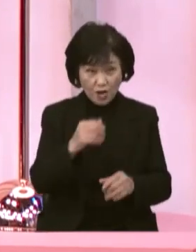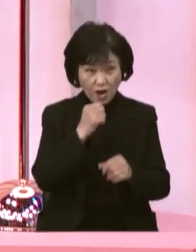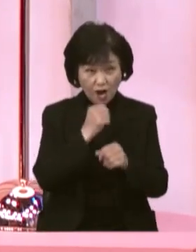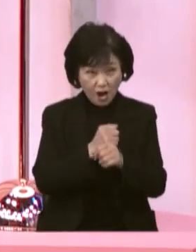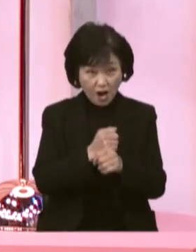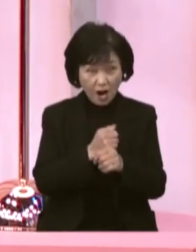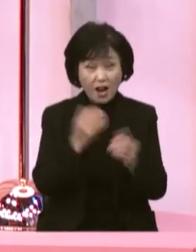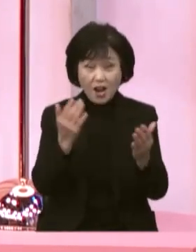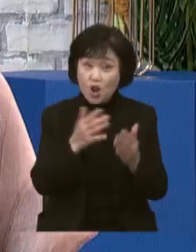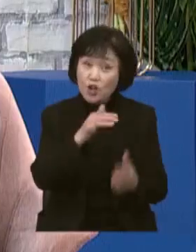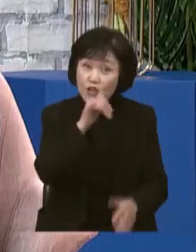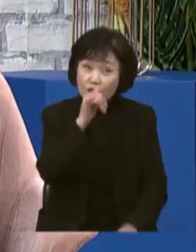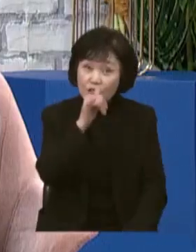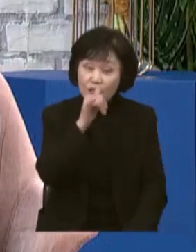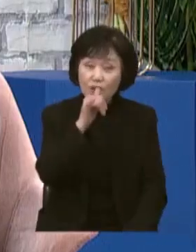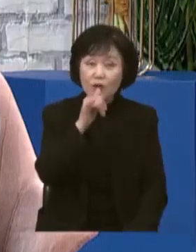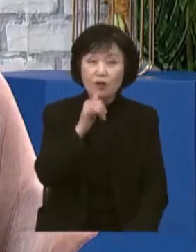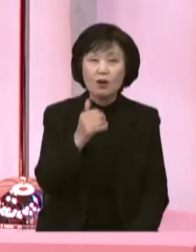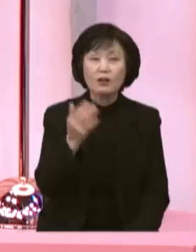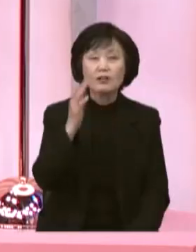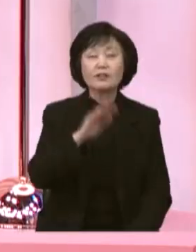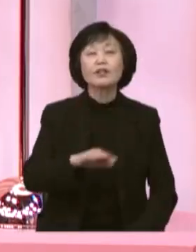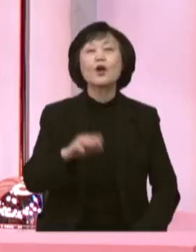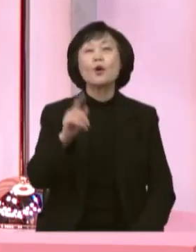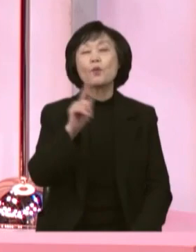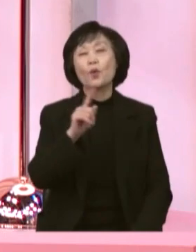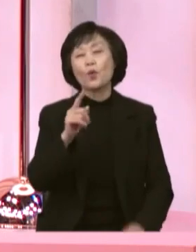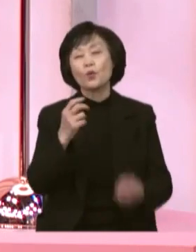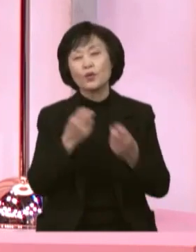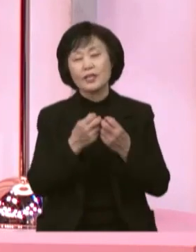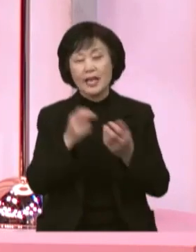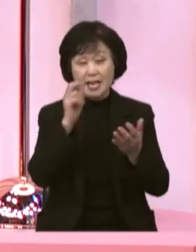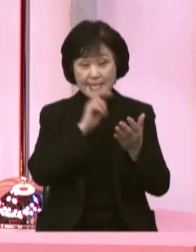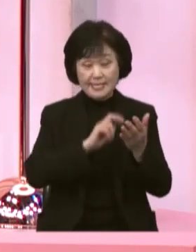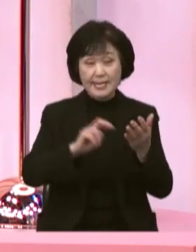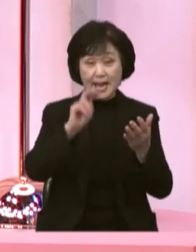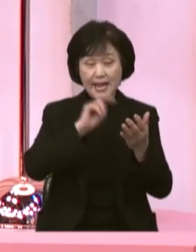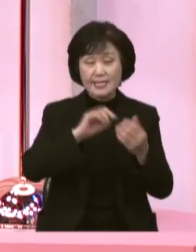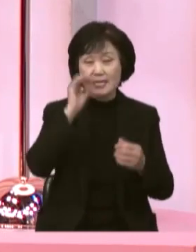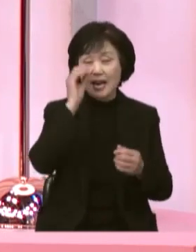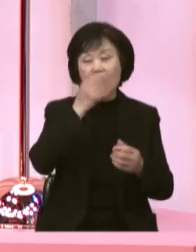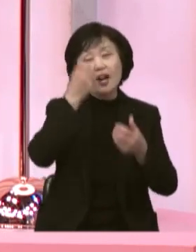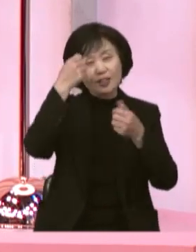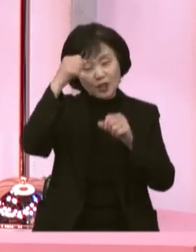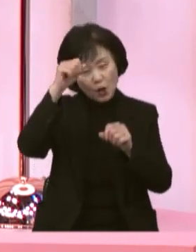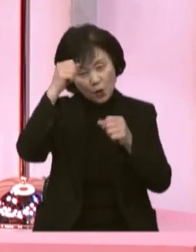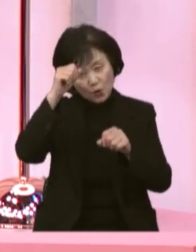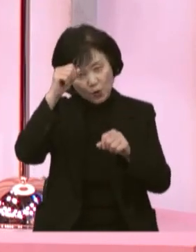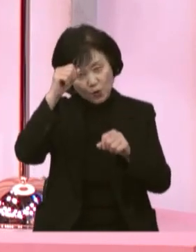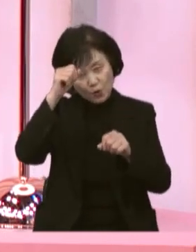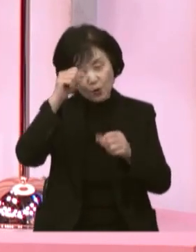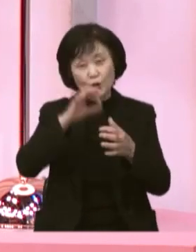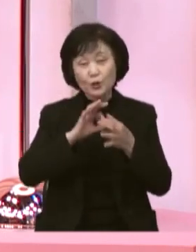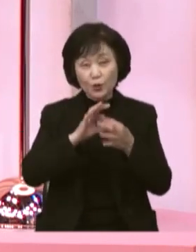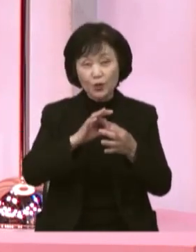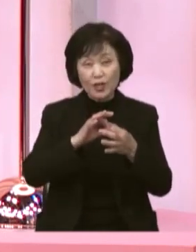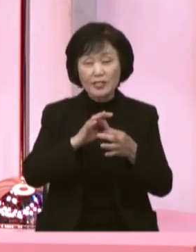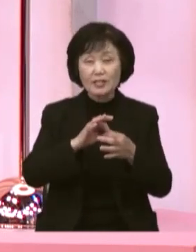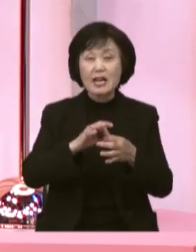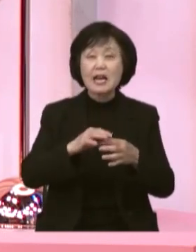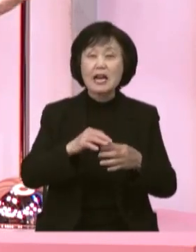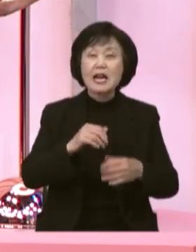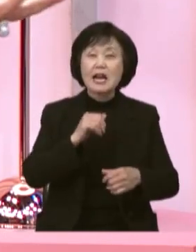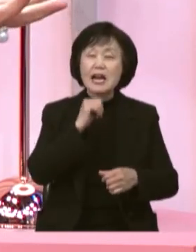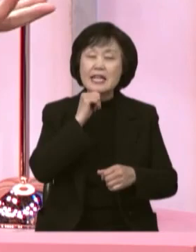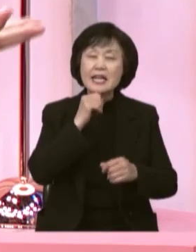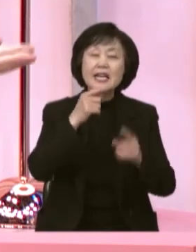그 부르는 데가 없지 모르니까. 모르니까. 그러니까 이제 어떤 목사님이 금방 소문나 근데. 이제 목사님이 이렇게 했더니 막 쫙